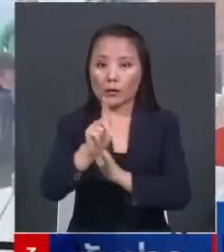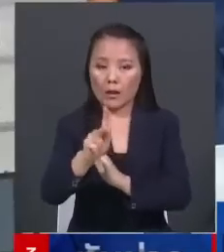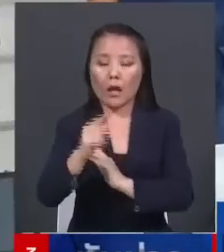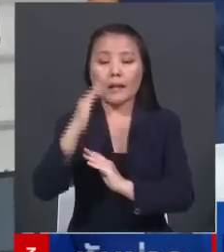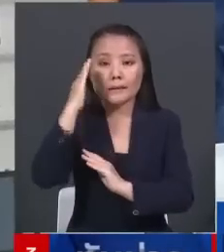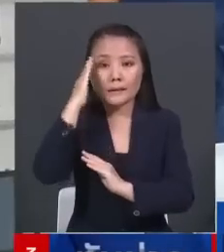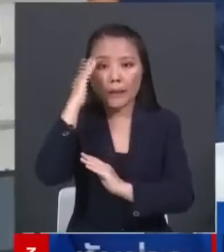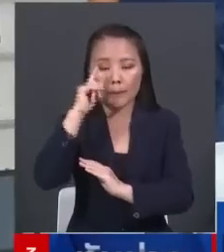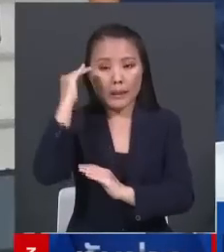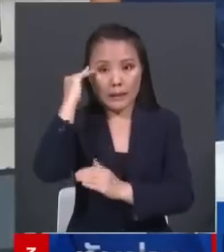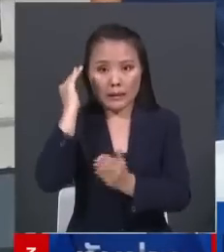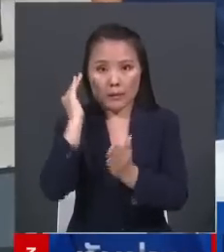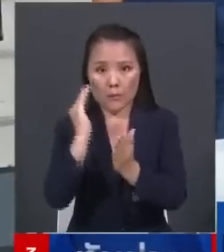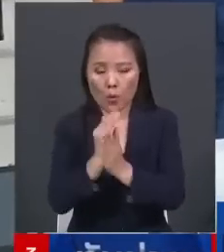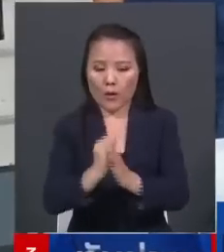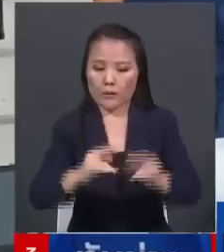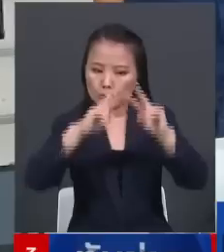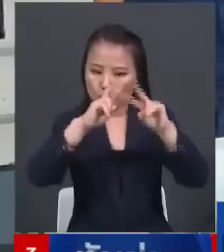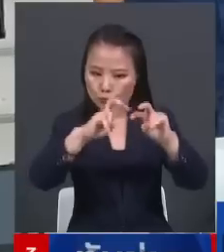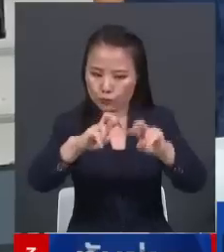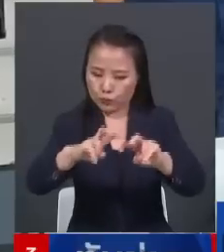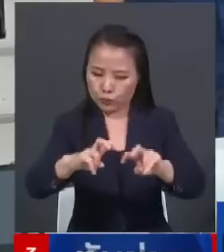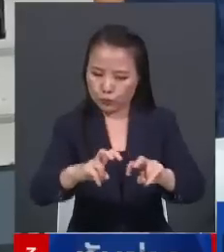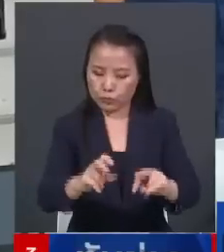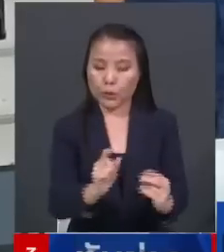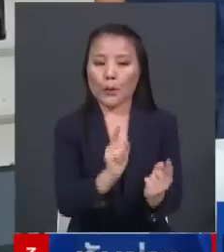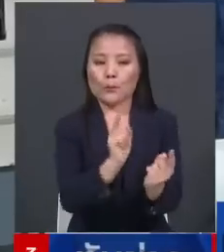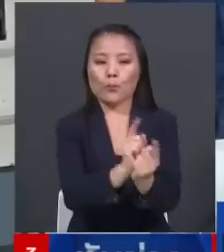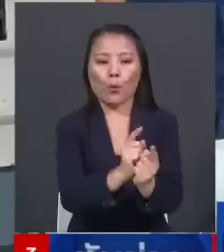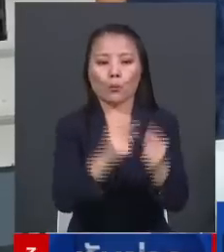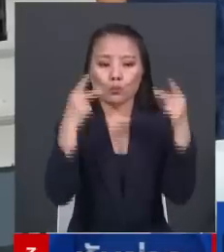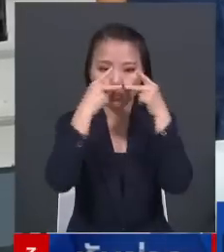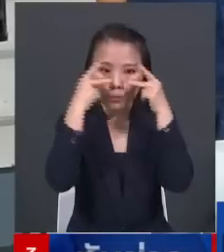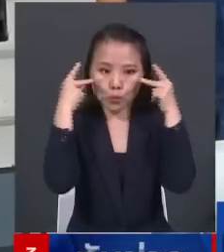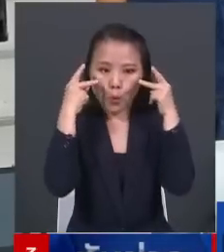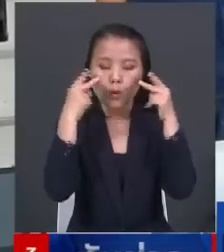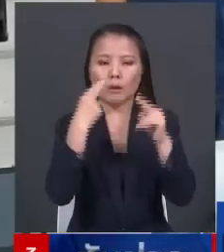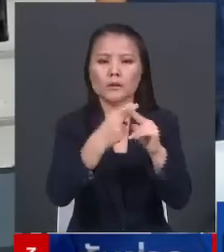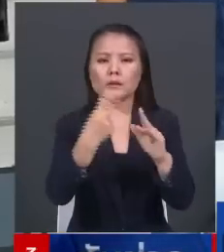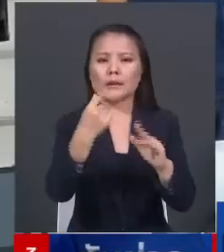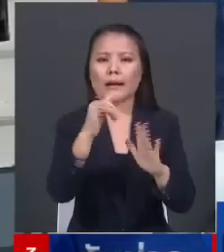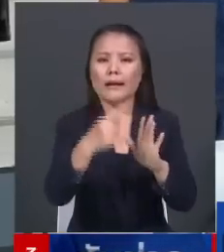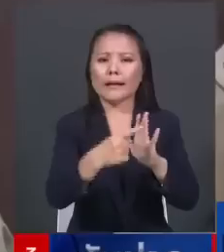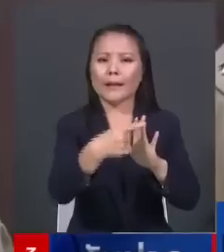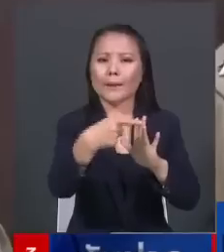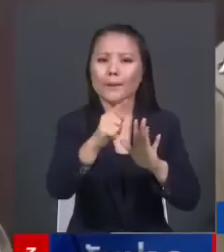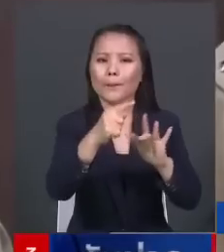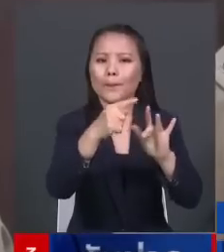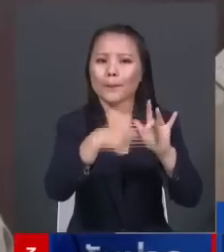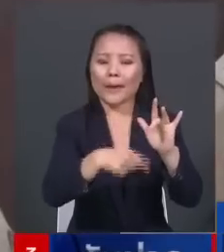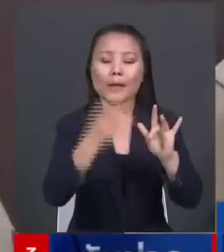น้าที่ตำรวจได้ออกสืบสวนจนทราบว่าคนร้ายรายนี้ที่ชื่อเล่นว่านายเป้เป็น